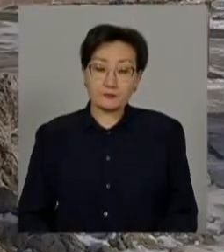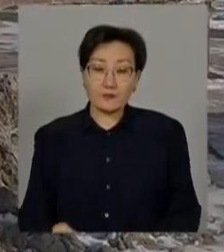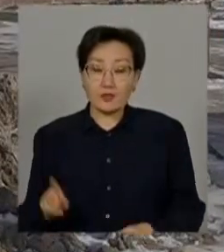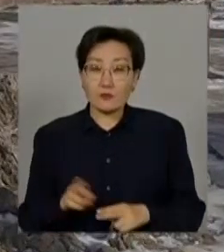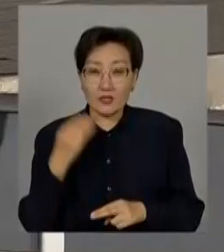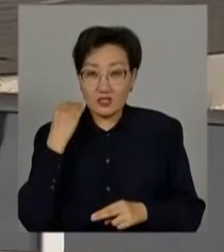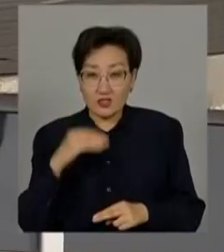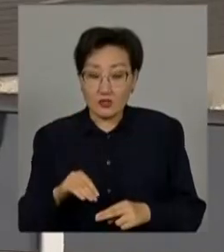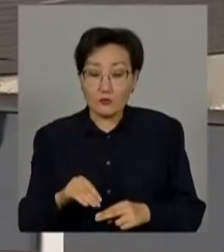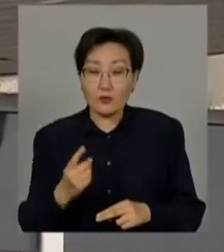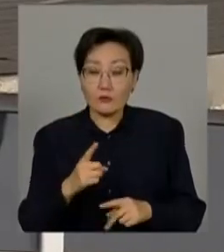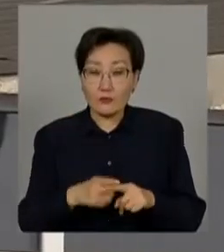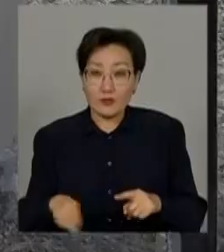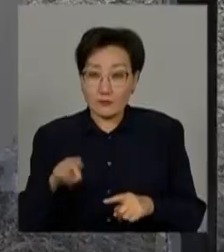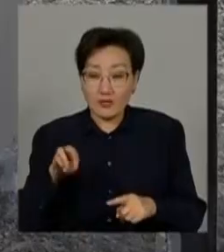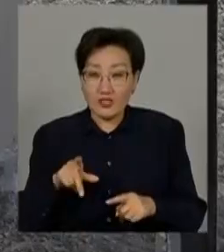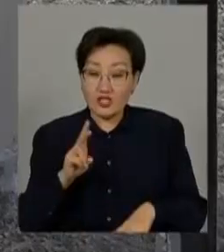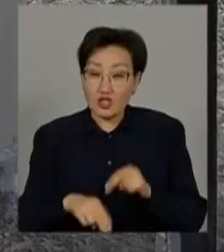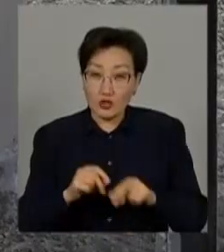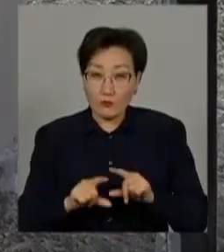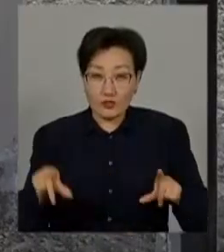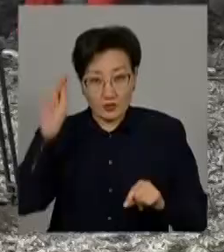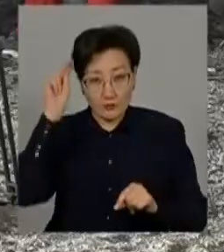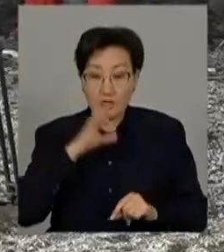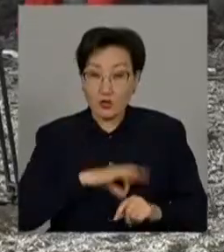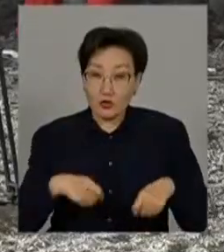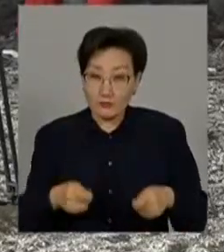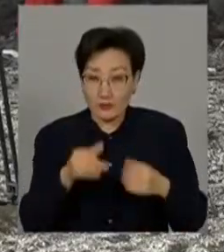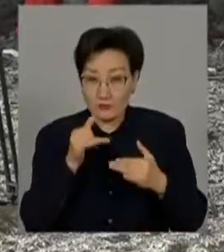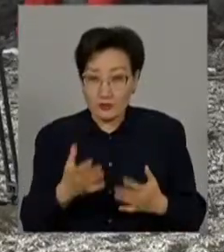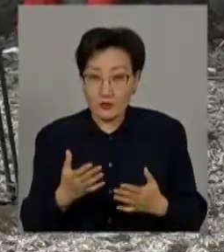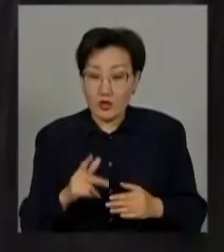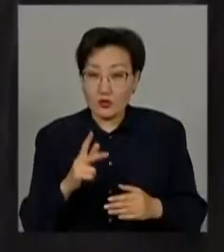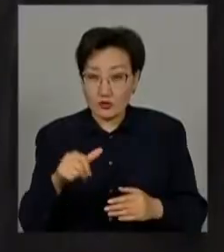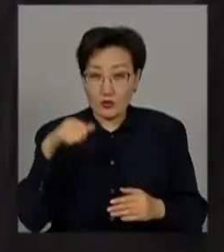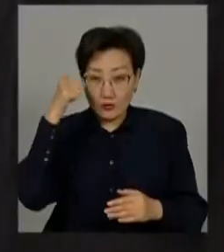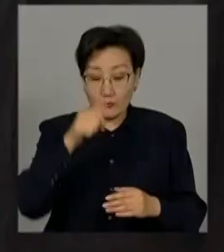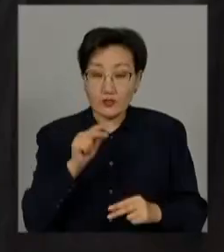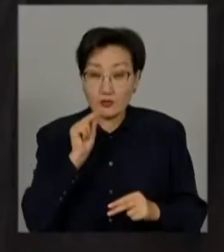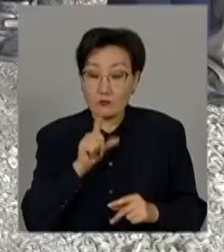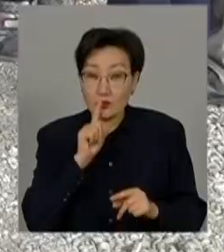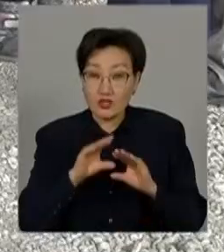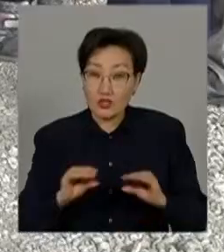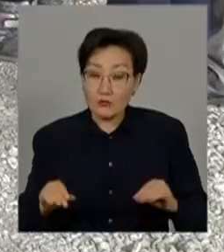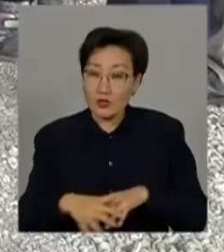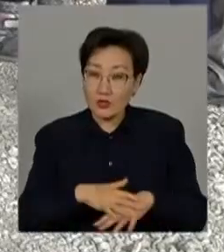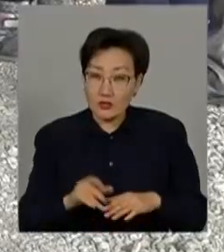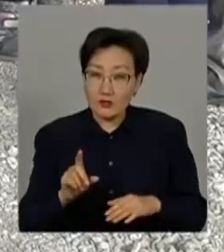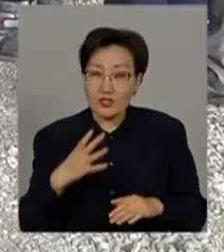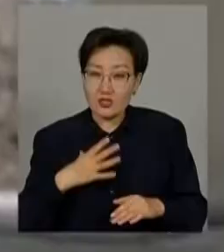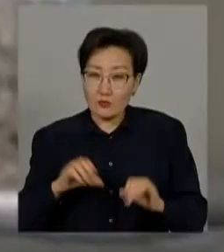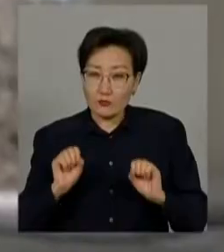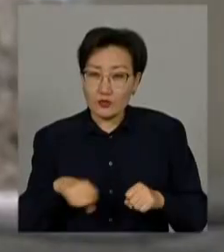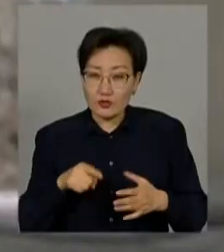Сапасы сын көтермейді. 1,5 миллиард теңгеге салынған мектеп неге қолданысқа берілмей тұр? 3 жыл бойы үндемей келген тұрғындар енді қашанғы шыдайды?